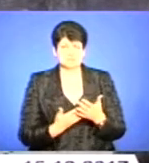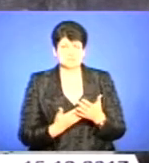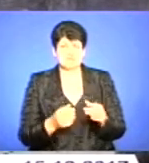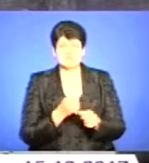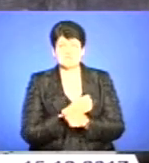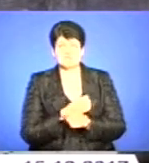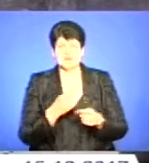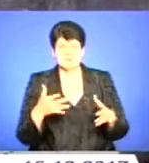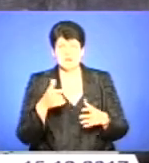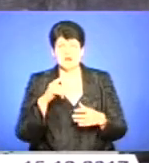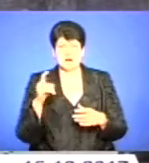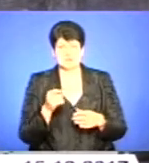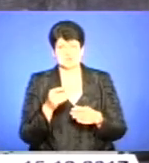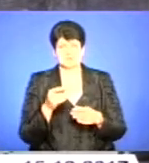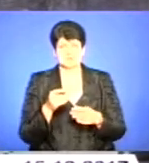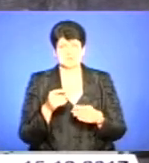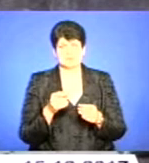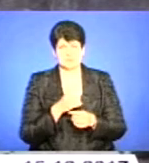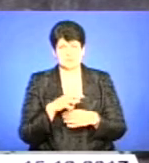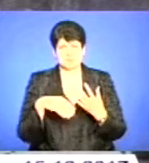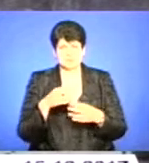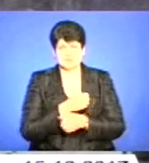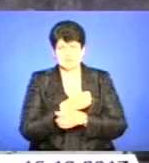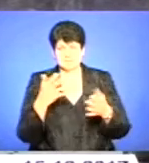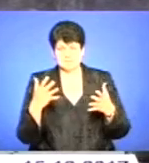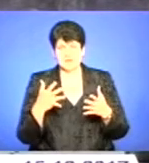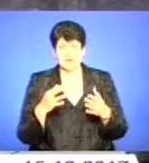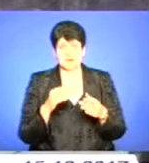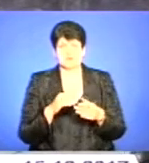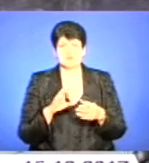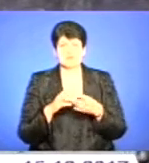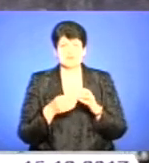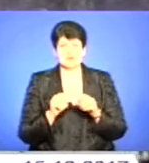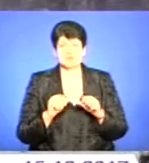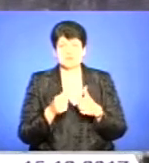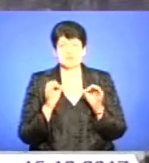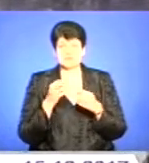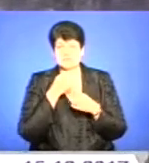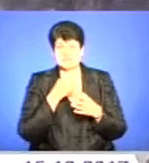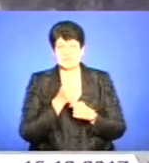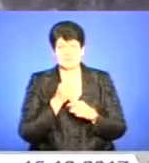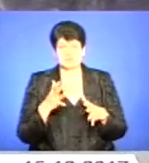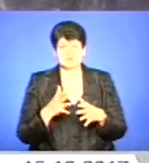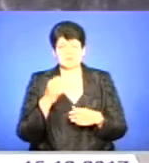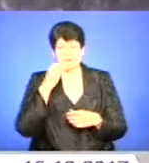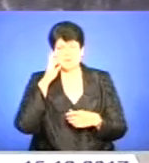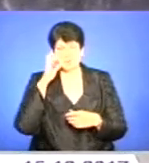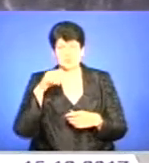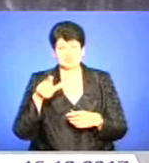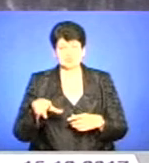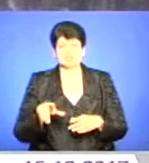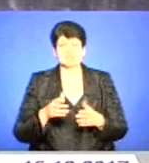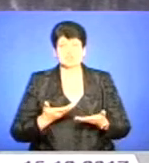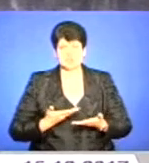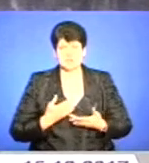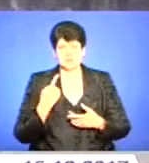вибух газово-повітряної суміші. Поки що до висновку комісії нічого сказати не можу. Слава Богу, що люди живі, одна людина пострадала.